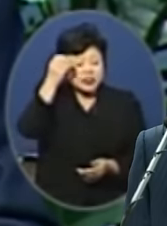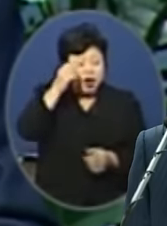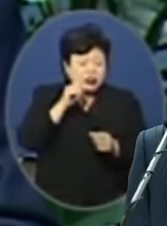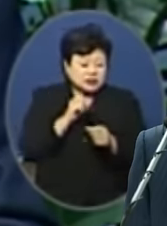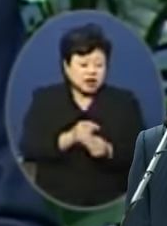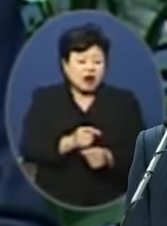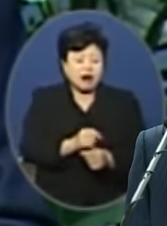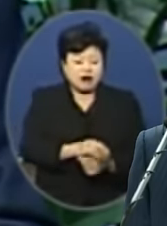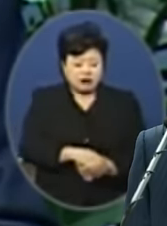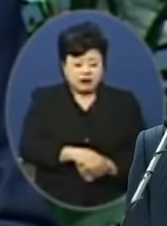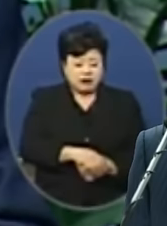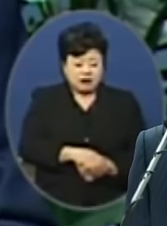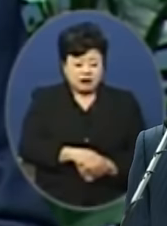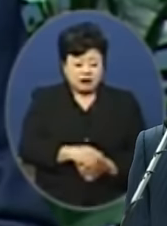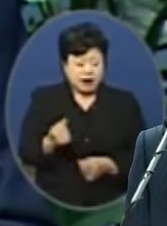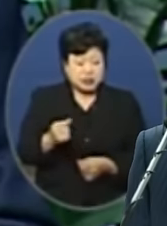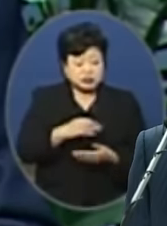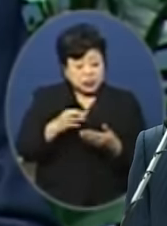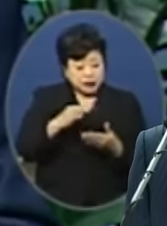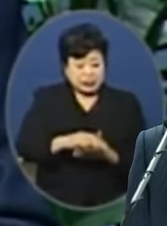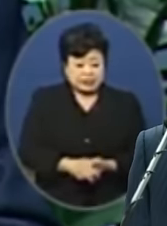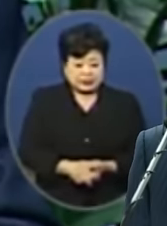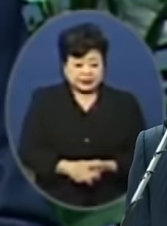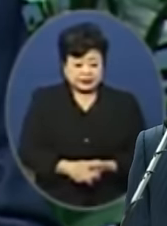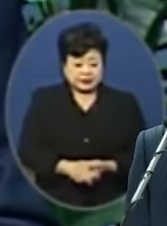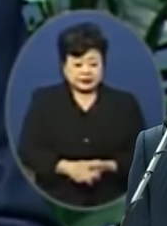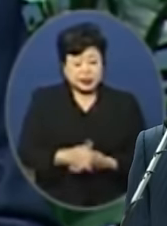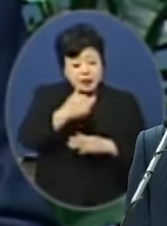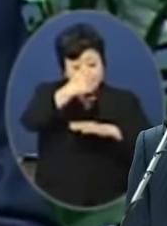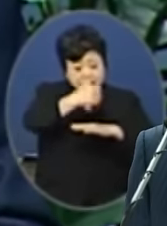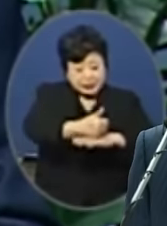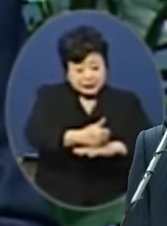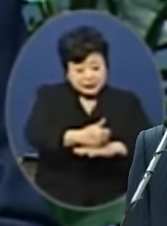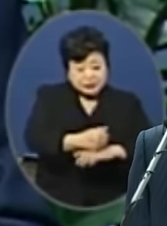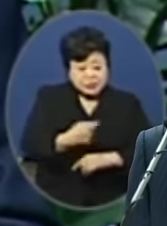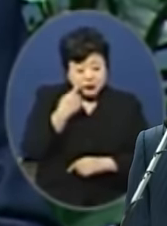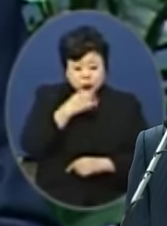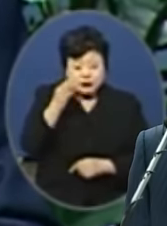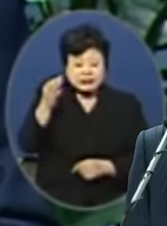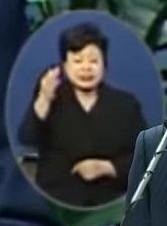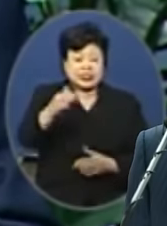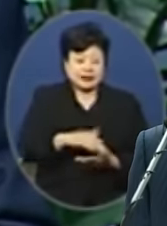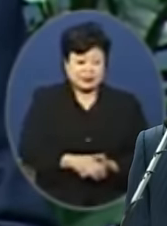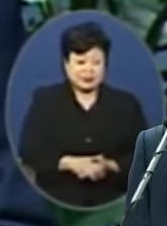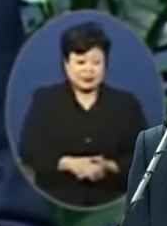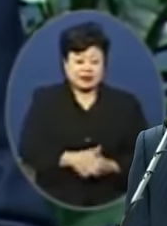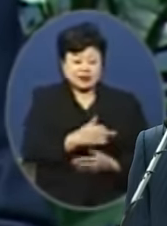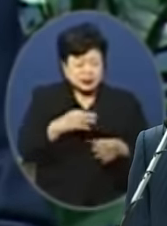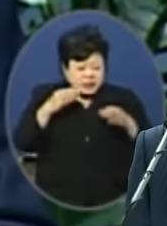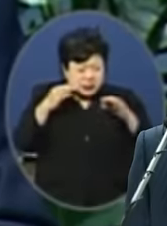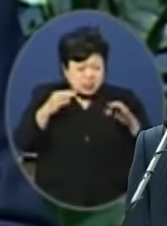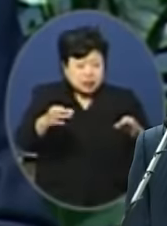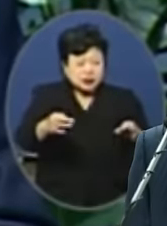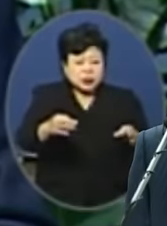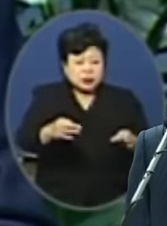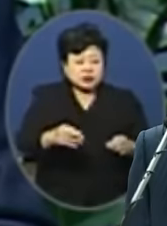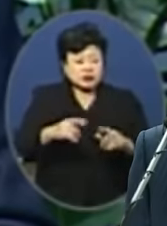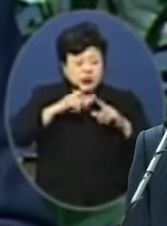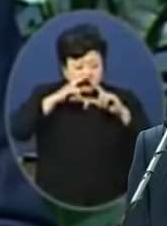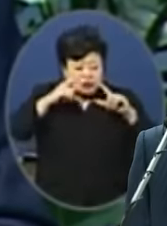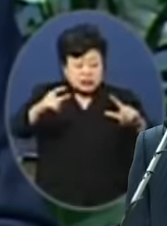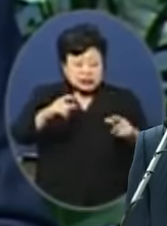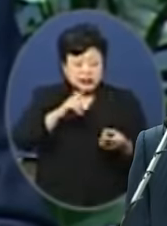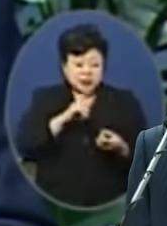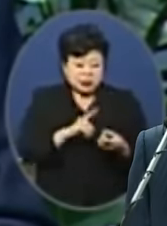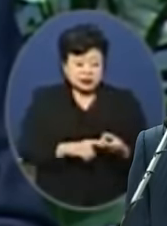영성을 사용해야 되는 것입니다. 마지막이 입으로 시인하는 것입니다. 큰 소리로 입으로 시인하면